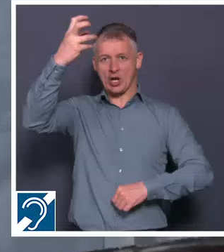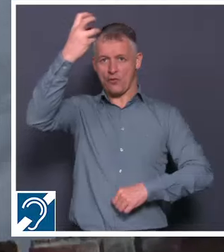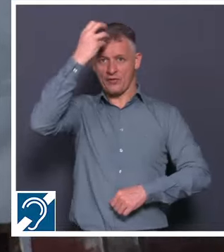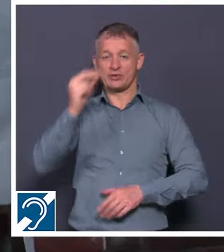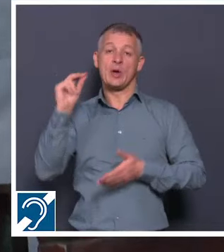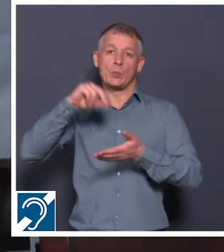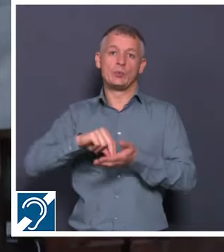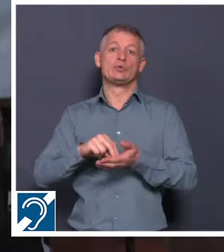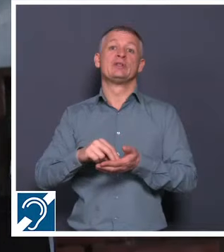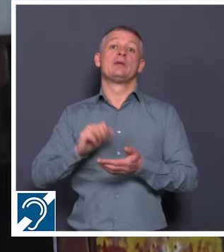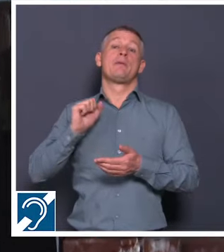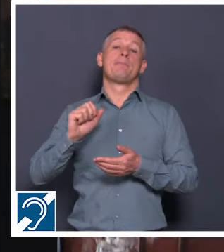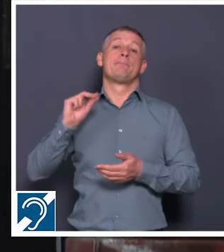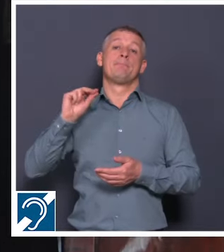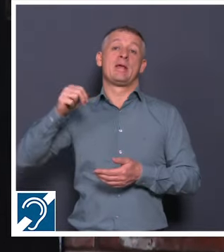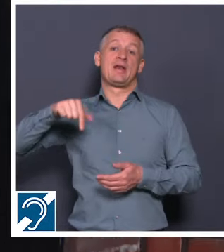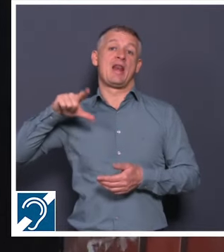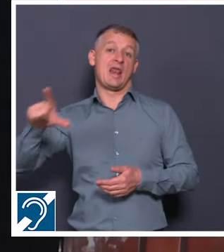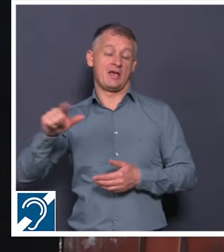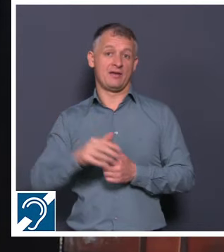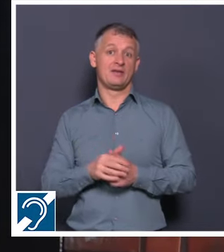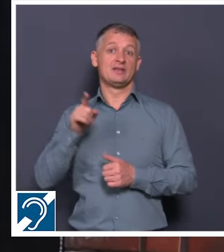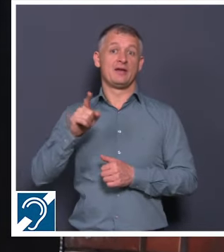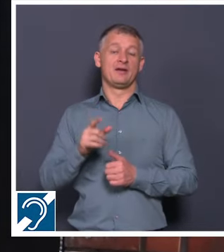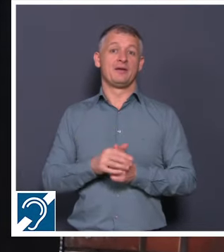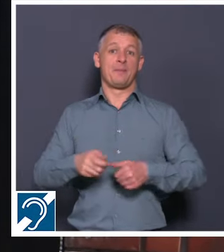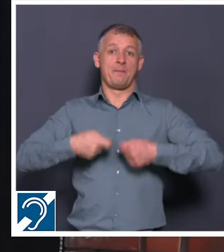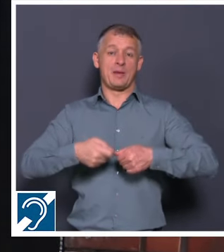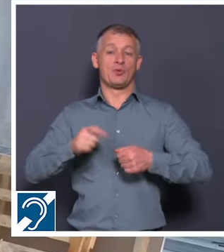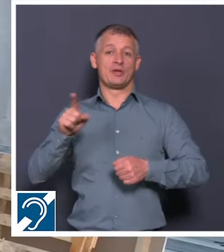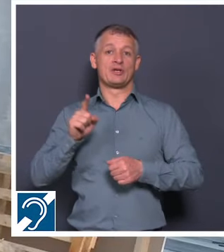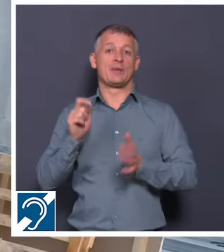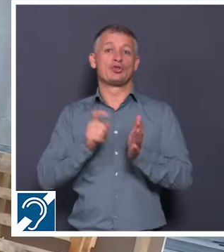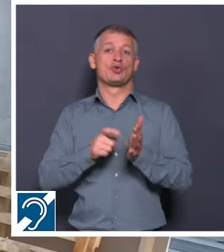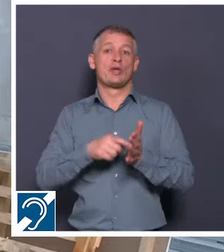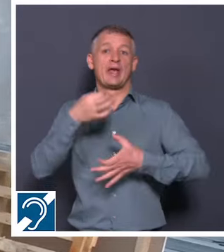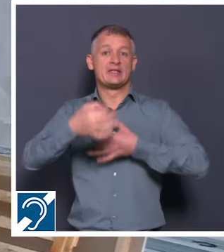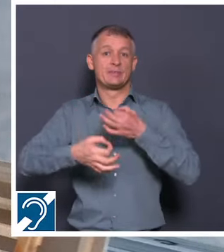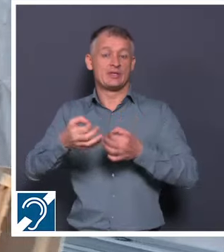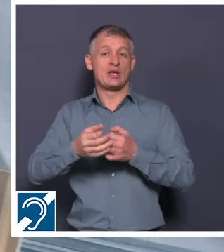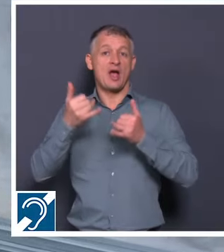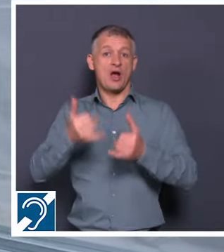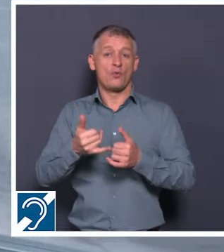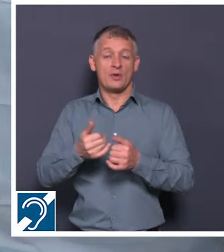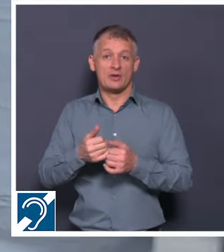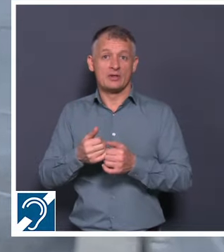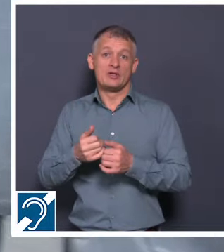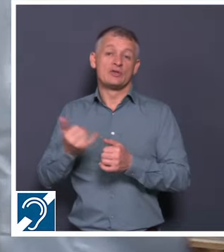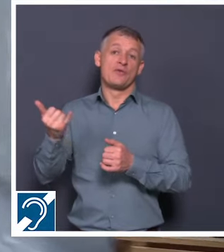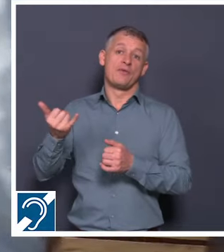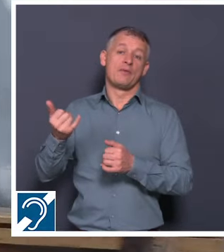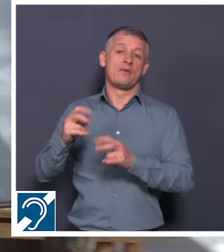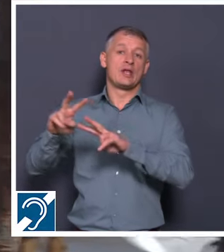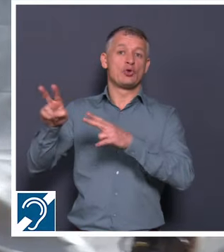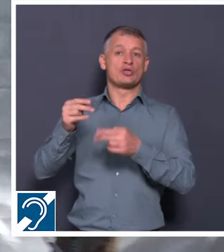numit de către Partidul Național Liberal. Este liberal. I-am cerut un punct de vedere și a promis că va reveni mai târziu, probabil fiind